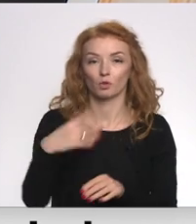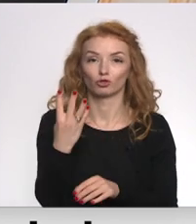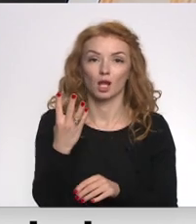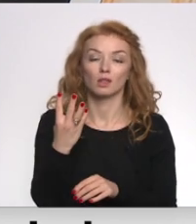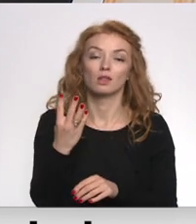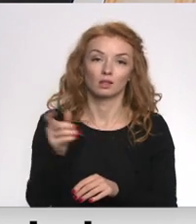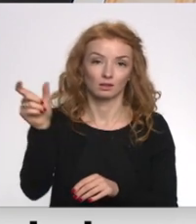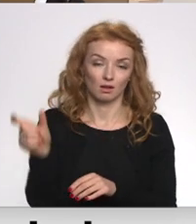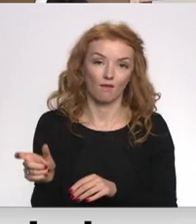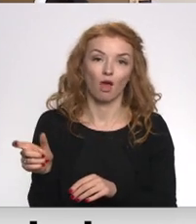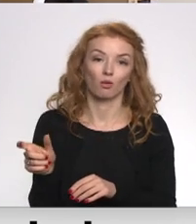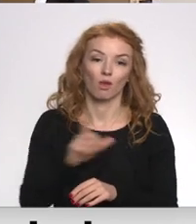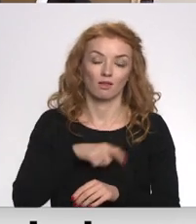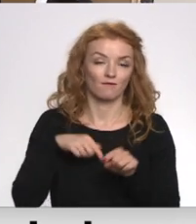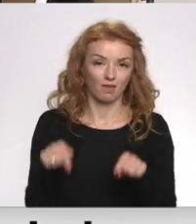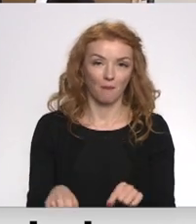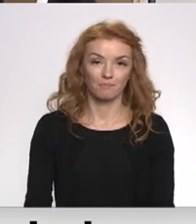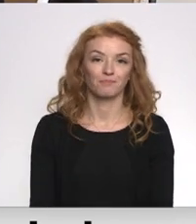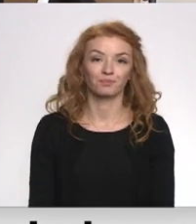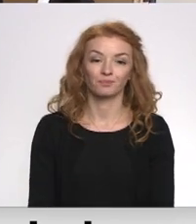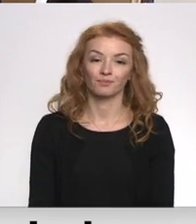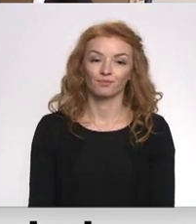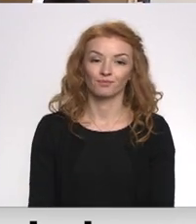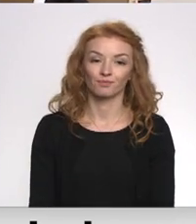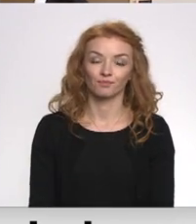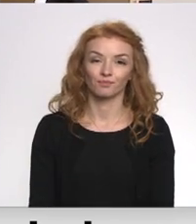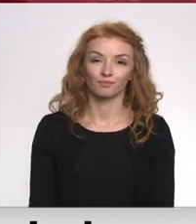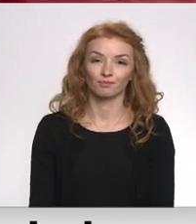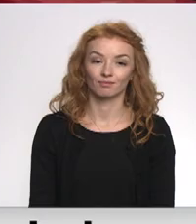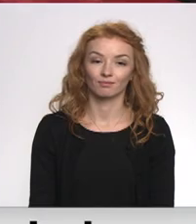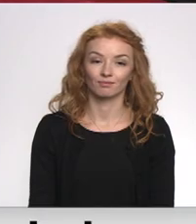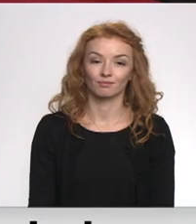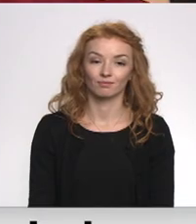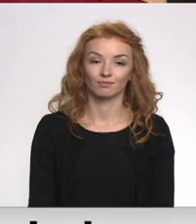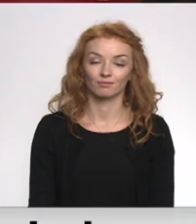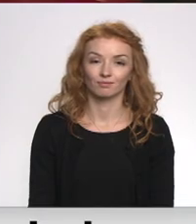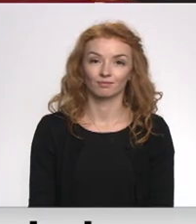59,4% balstiesīgo iedzīvotāju. Dāvids Frenfelds, Māris Jurgensons, Latvijas televīzija.